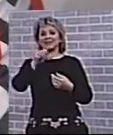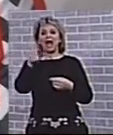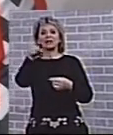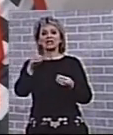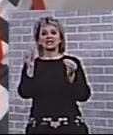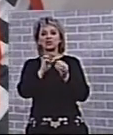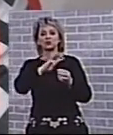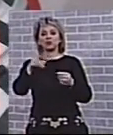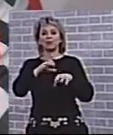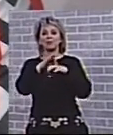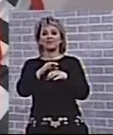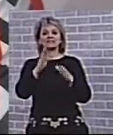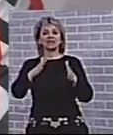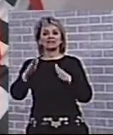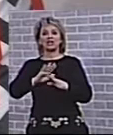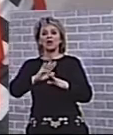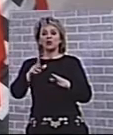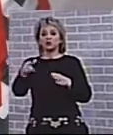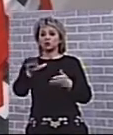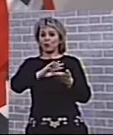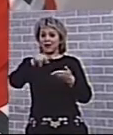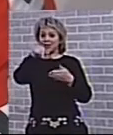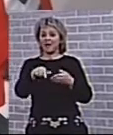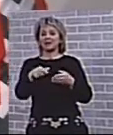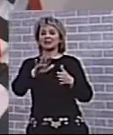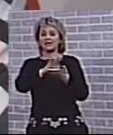за 10 минут привела в состояние негодности, дальше мы уже